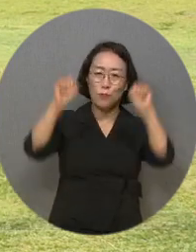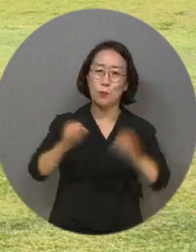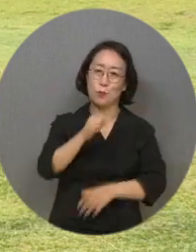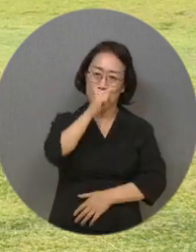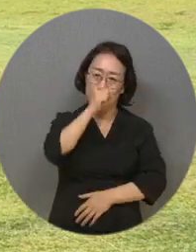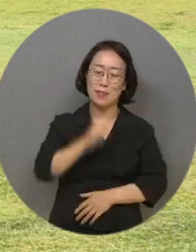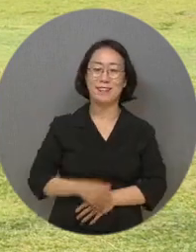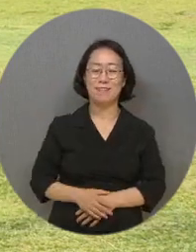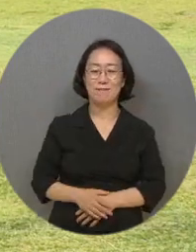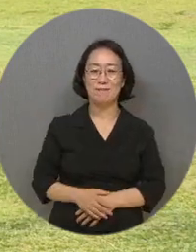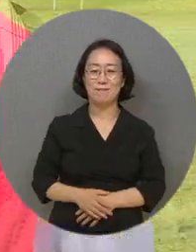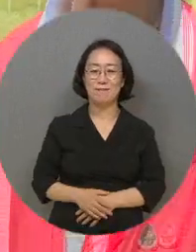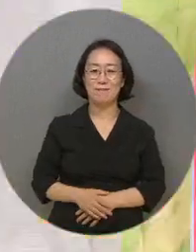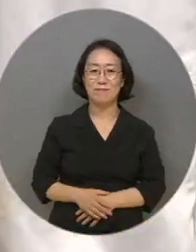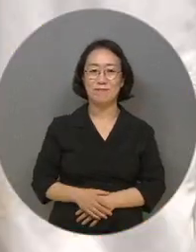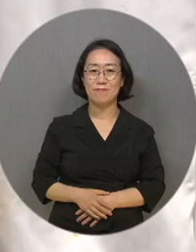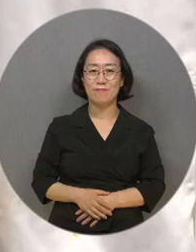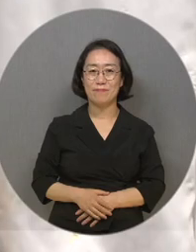좋겠습니다.